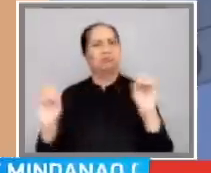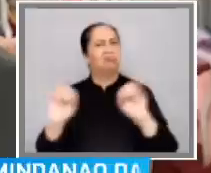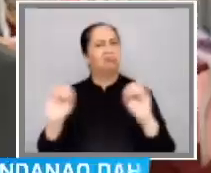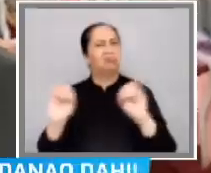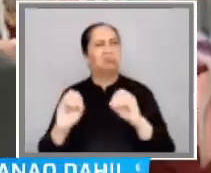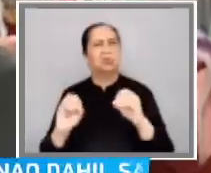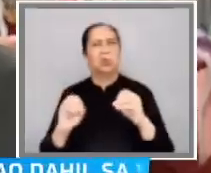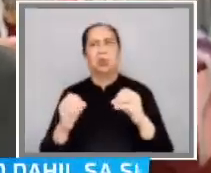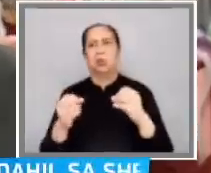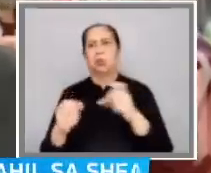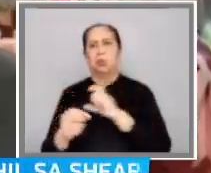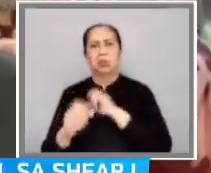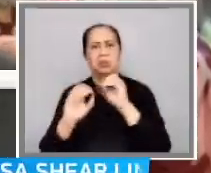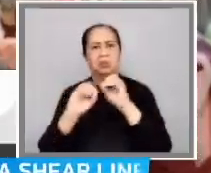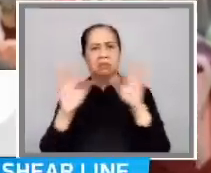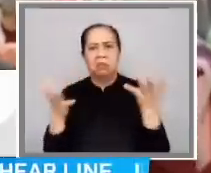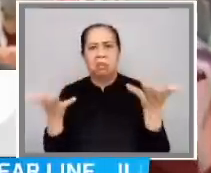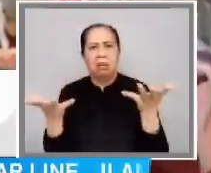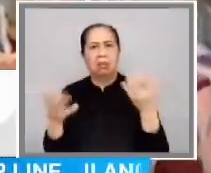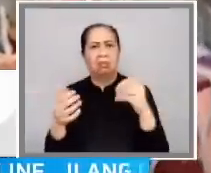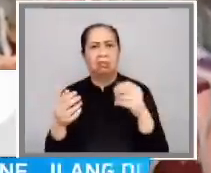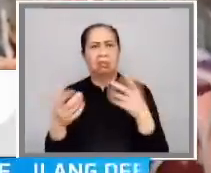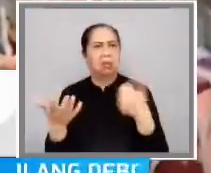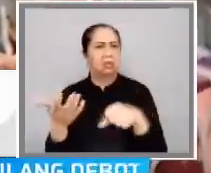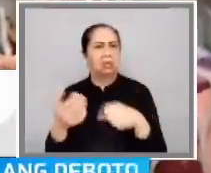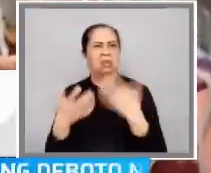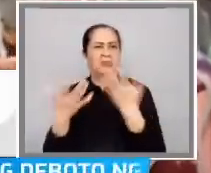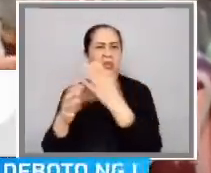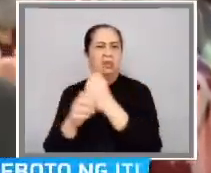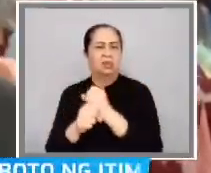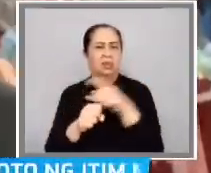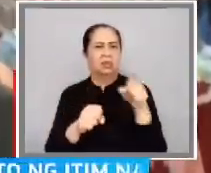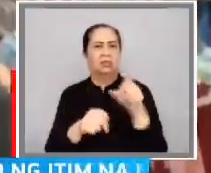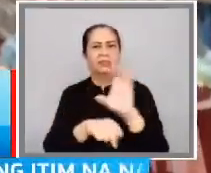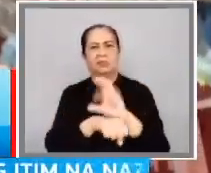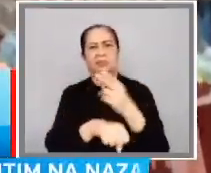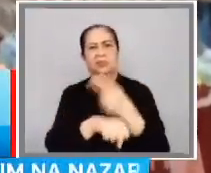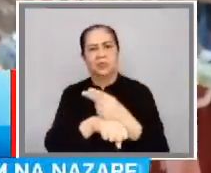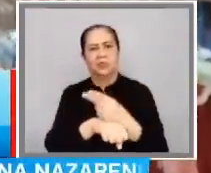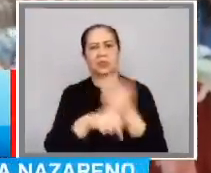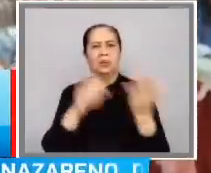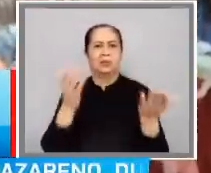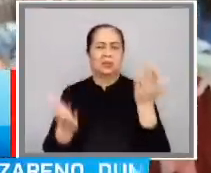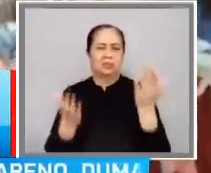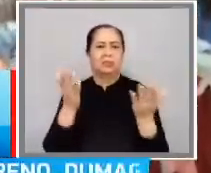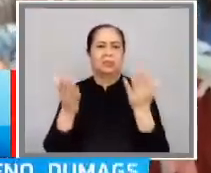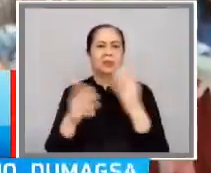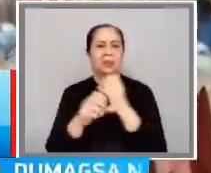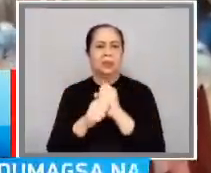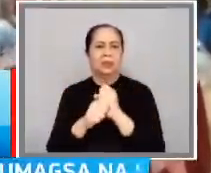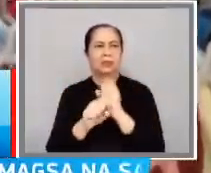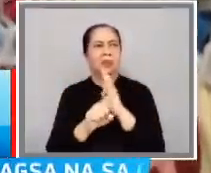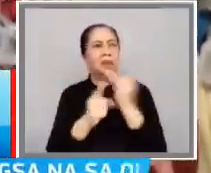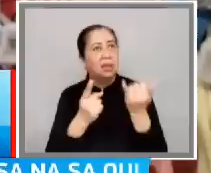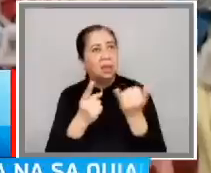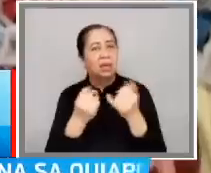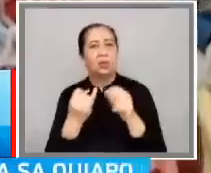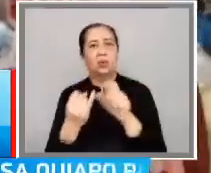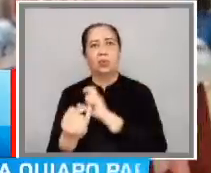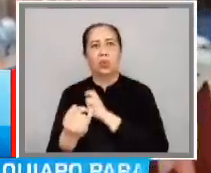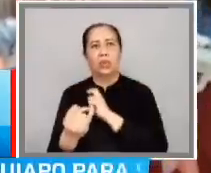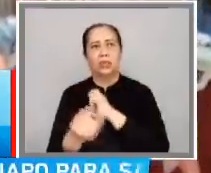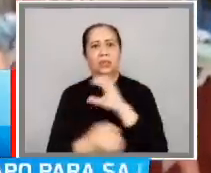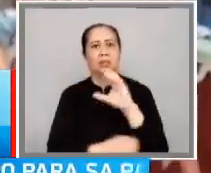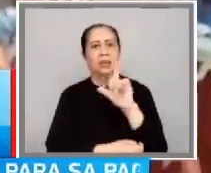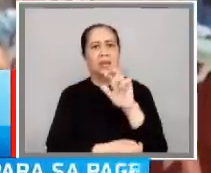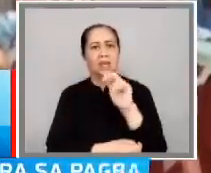clearance. Baka siguro ano, kukuha na lang ako sa munisipyo ng ano, barang police clearance sa ano, lahat